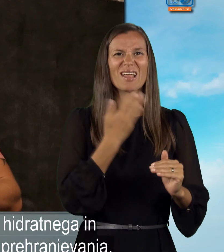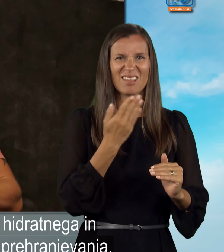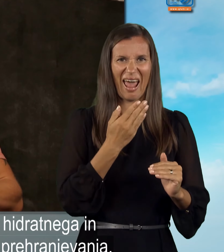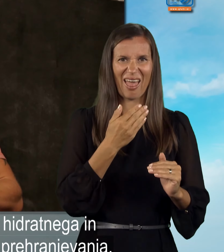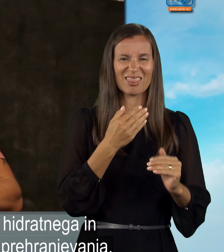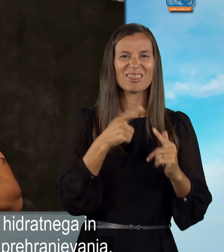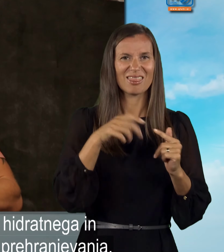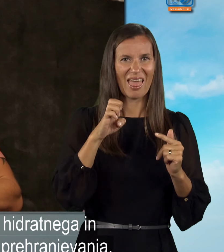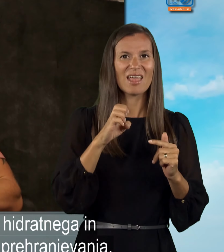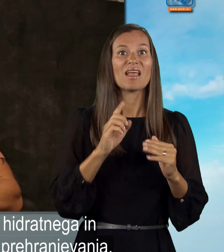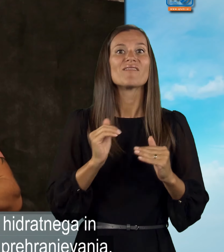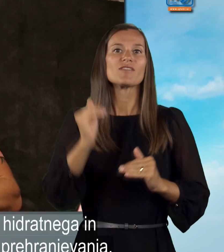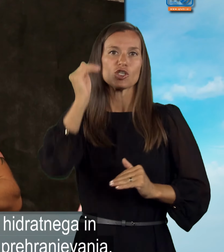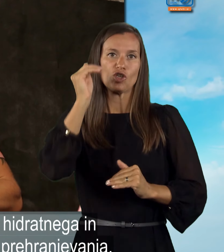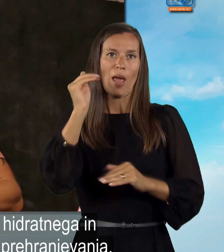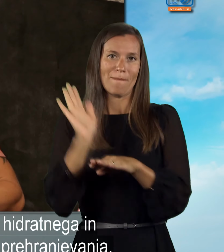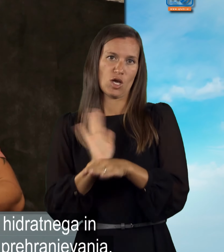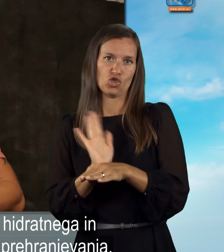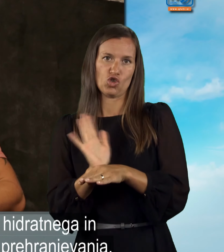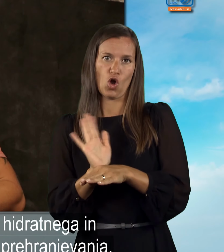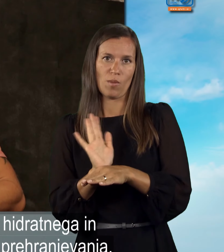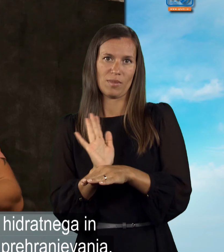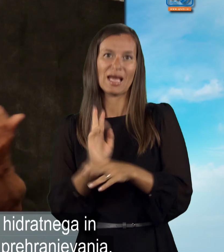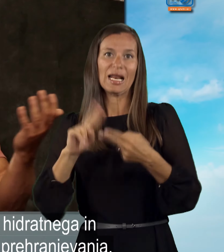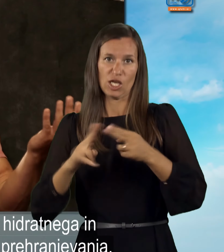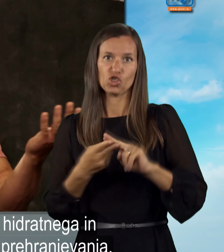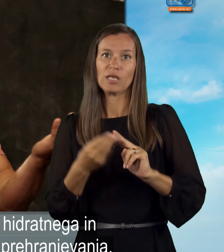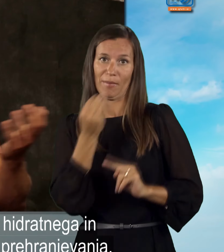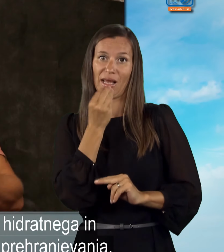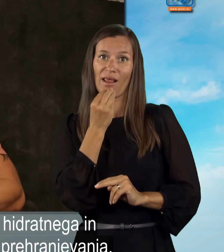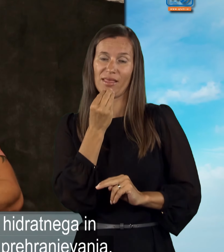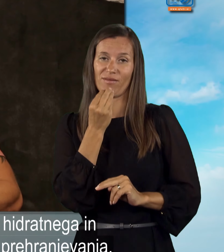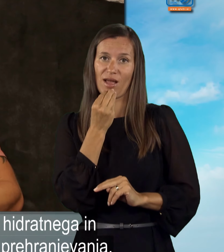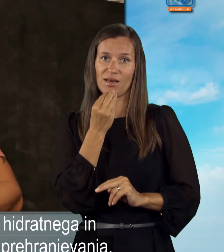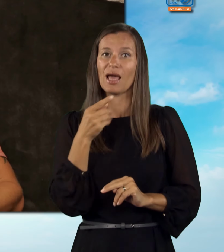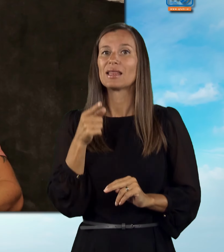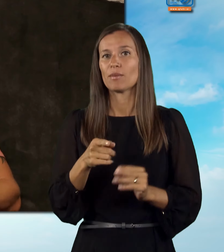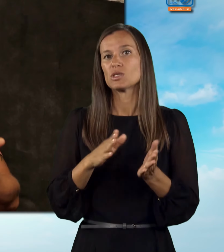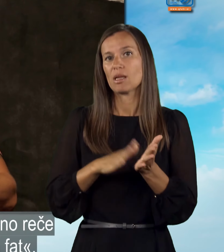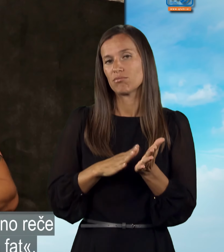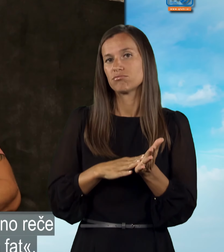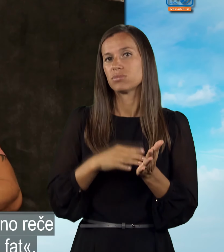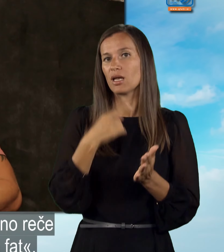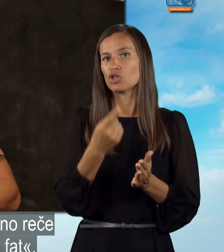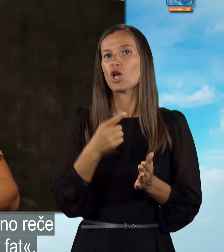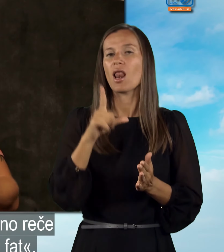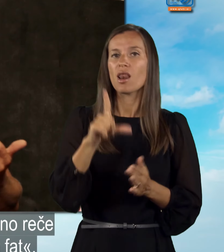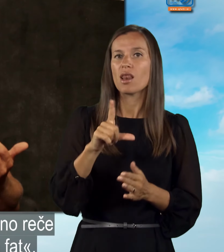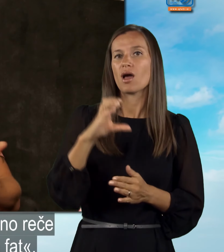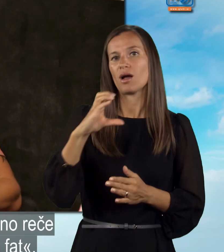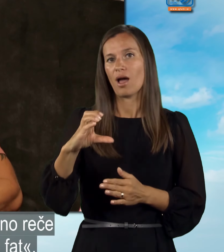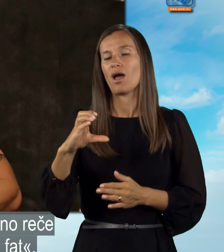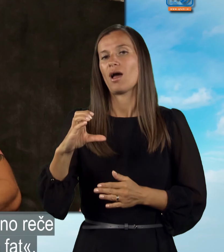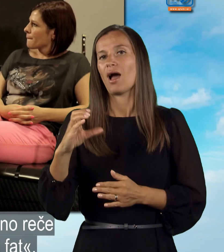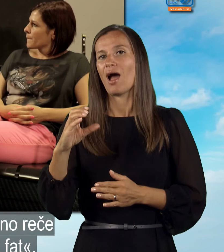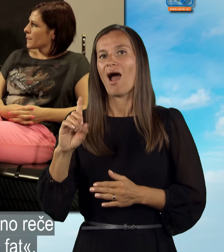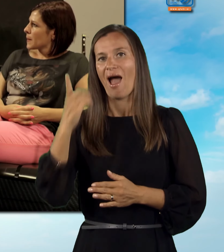nizkohidratne in višje maščobnega načina prehranjevanja. Temu se pogovorno reče low carb, high